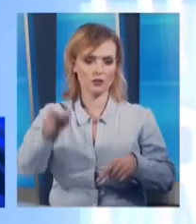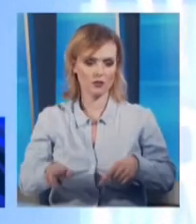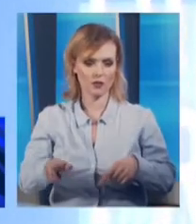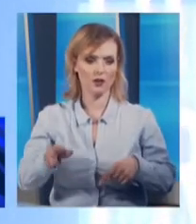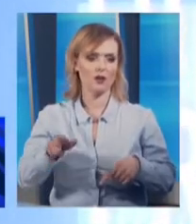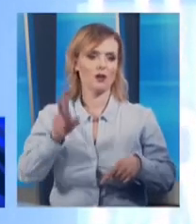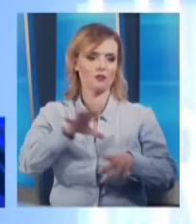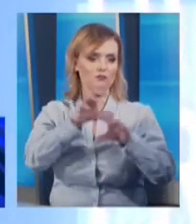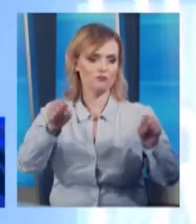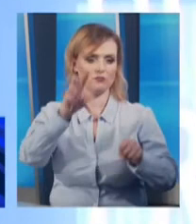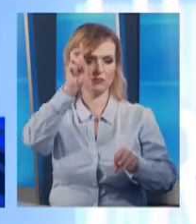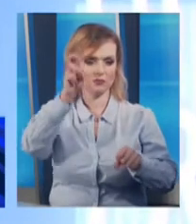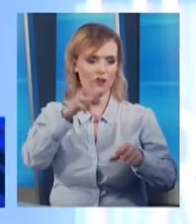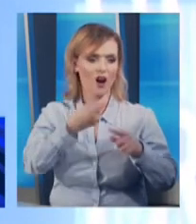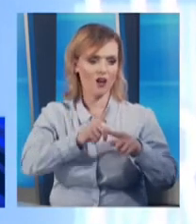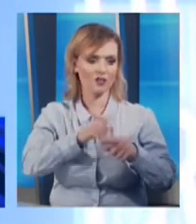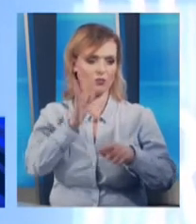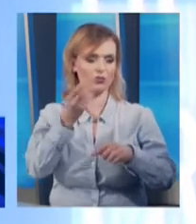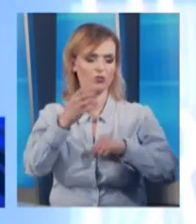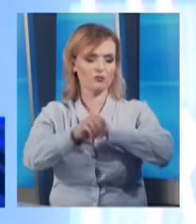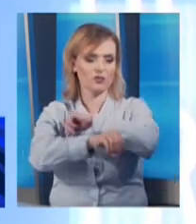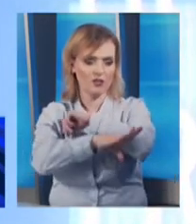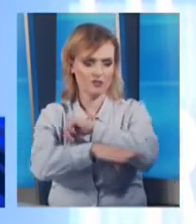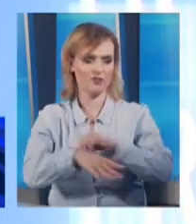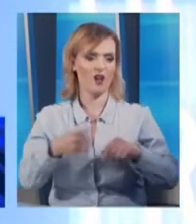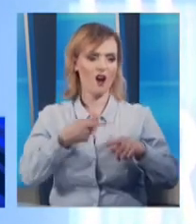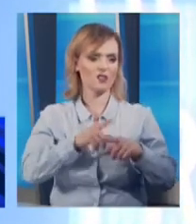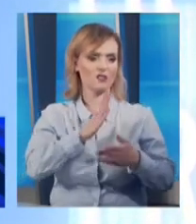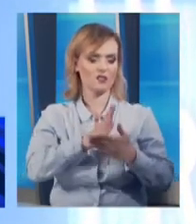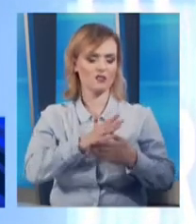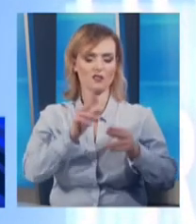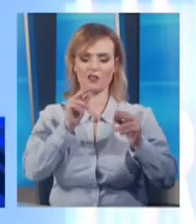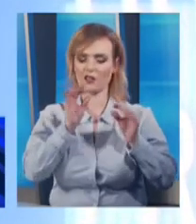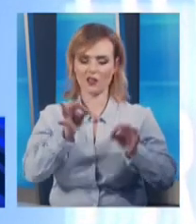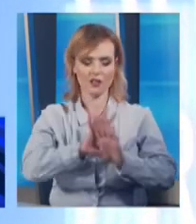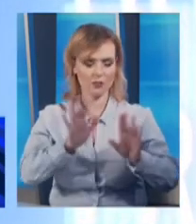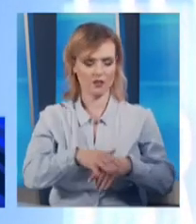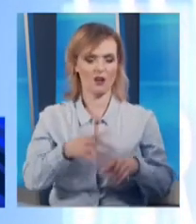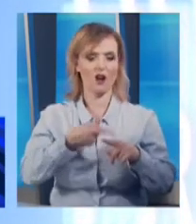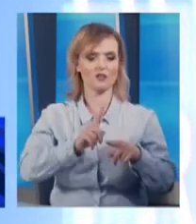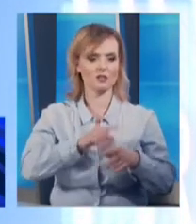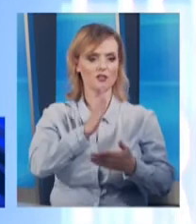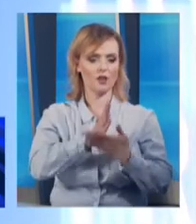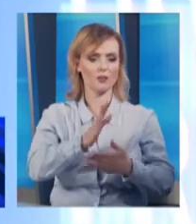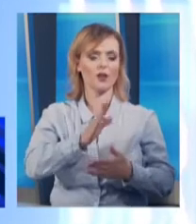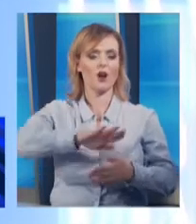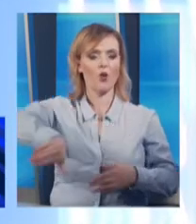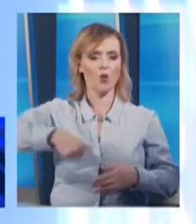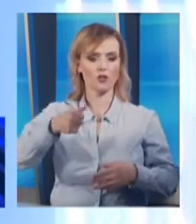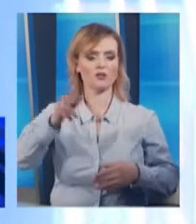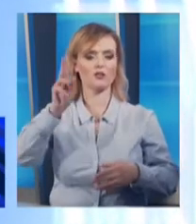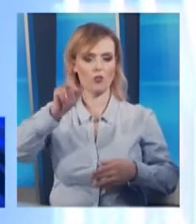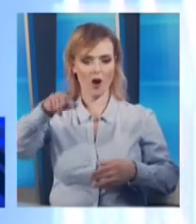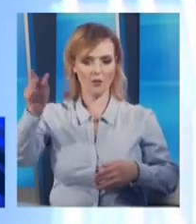fruntea țării înseamnă sărăcie, înseamnă nedreptate, înseamnă hoți la libertate, înseamnă